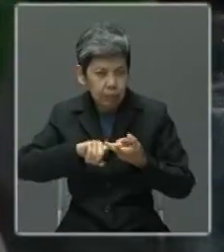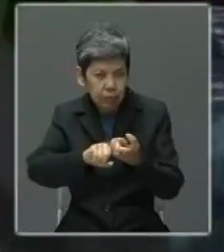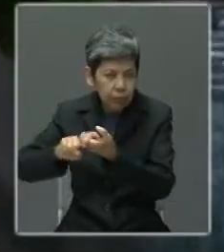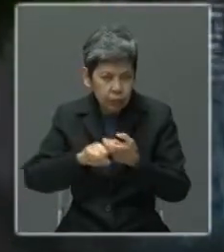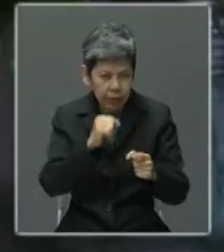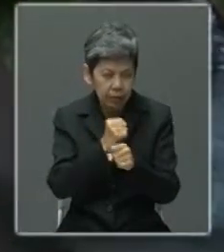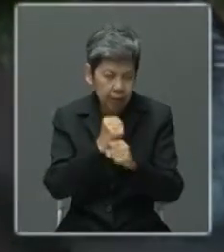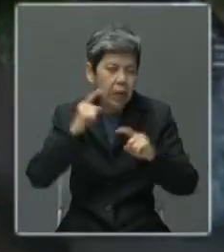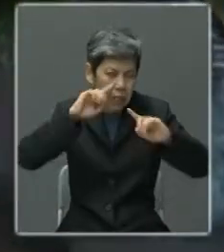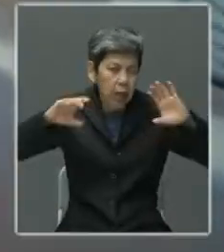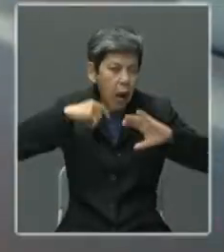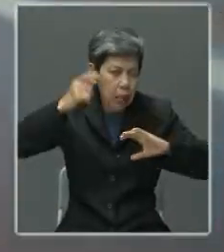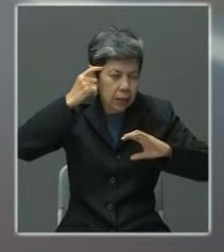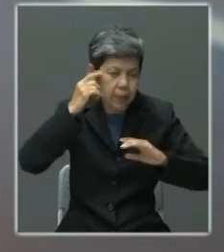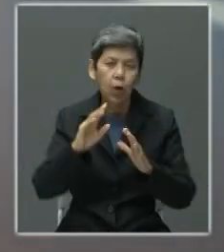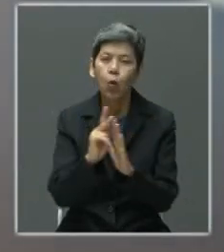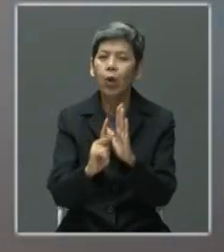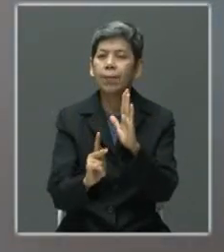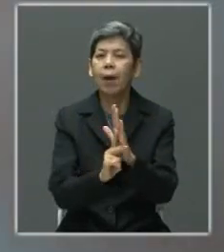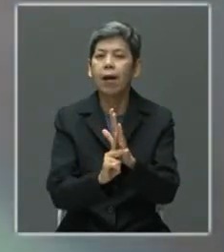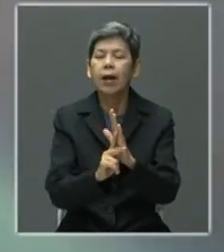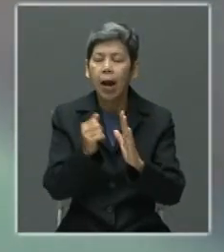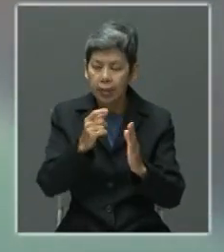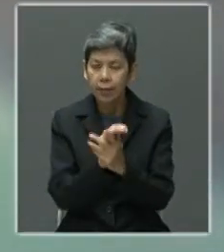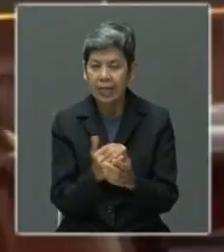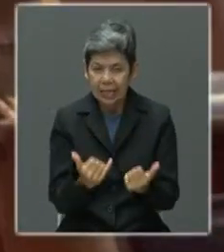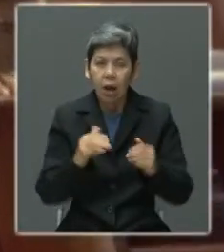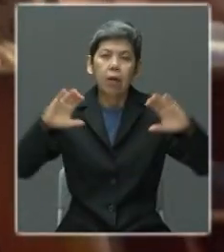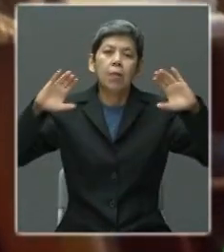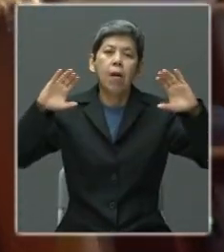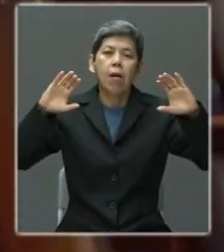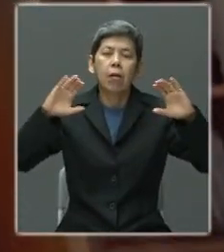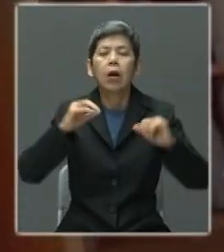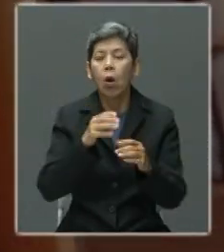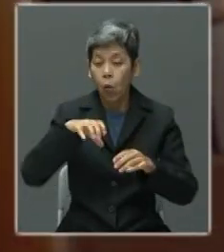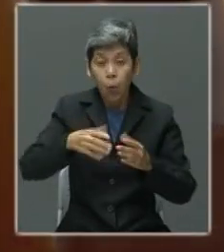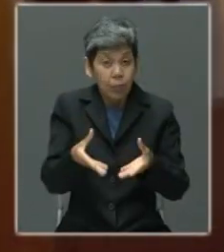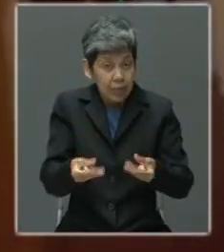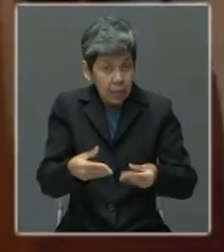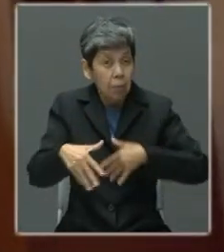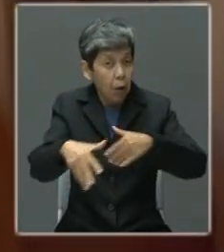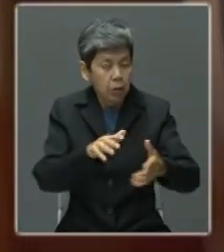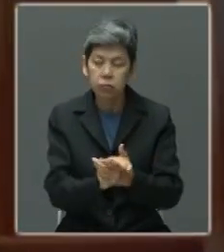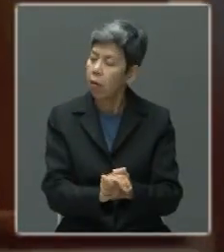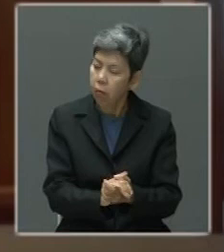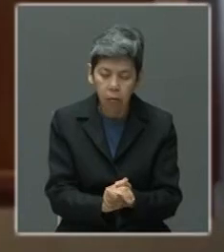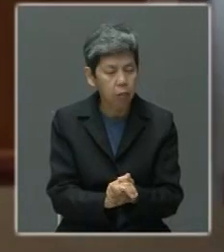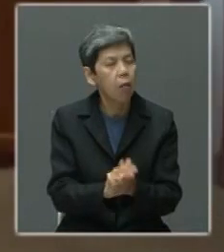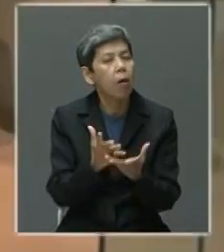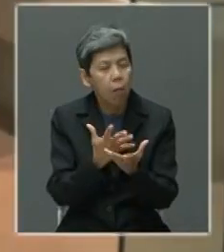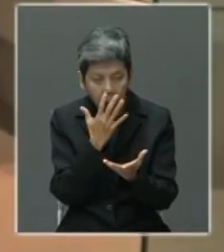ำแหน่งหน้าที่ราชการตามประมวลกฎหมายอาญาทำให้รัฐหรือว่ากรมที่ดินและประชาชนได้รับความเสียห